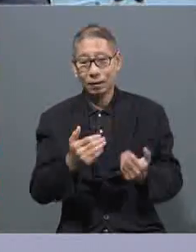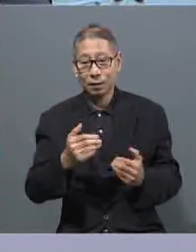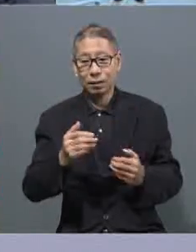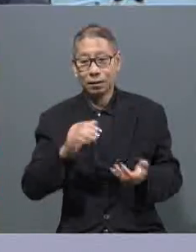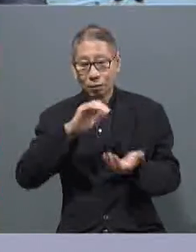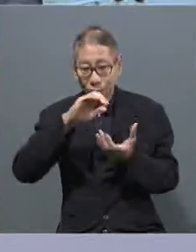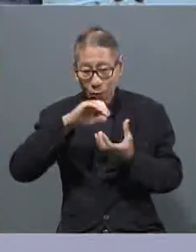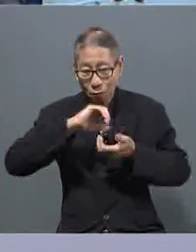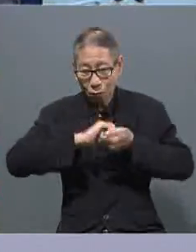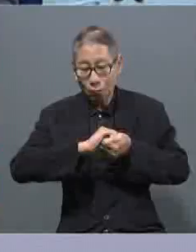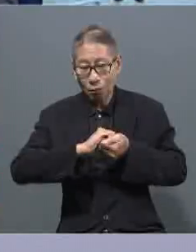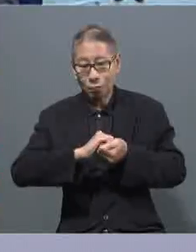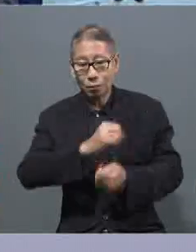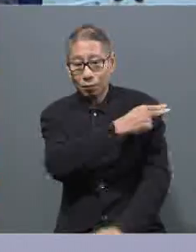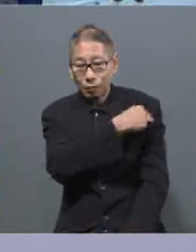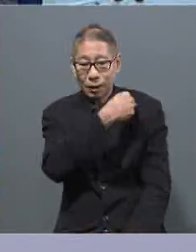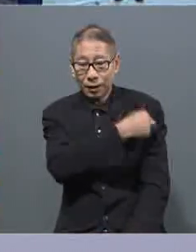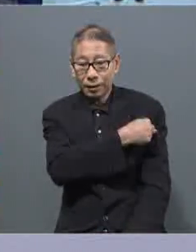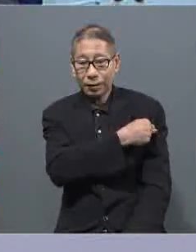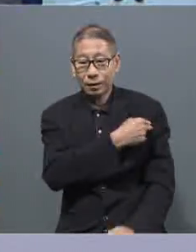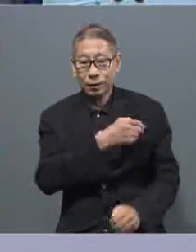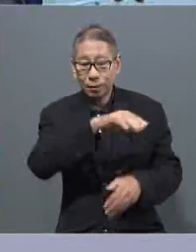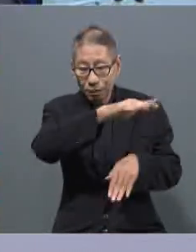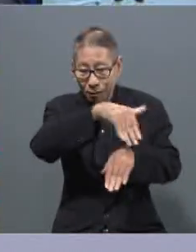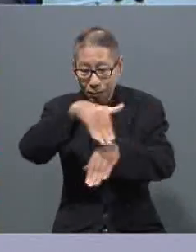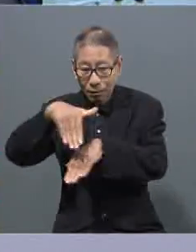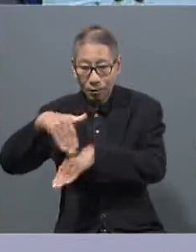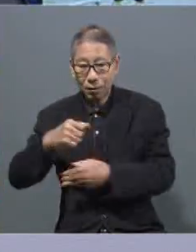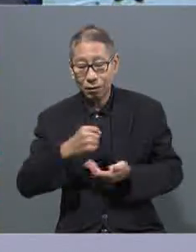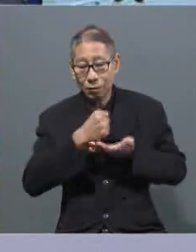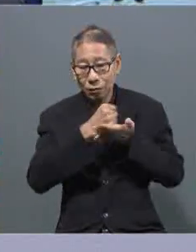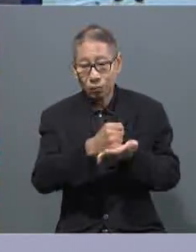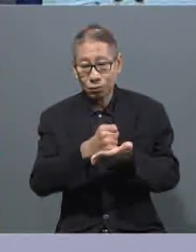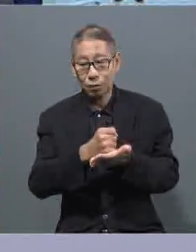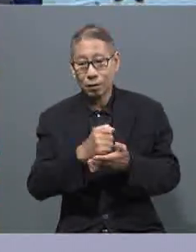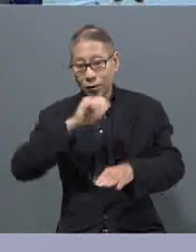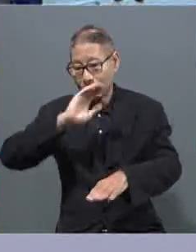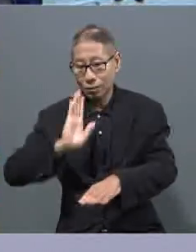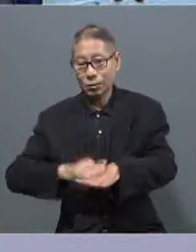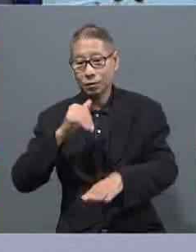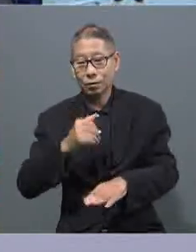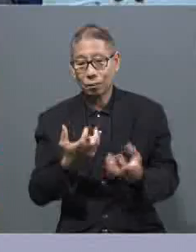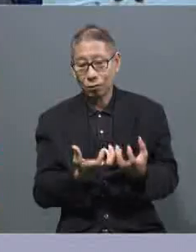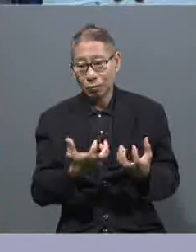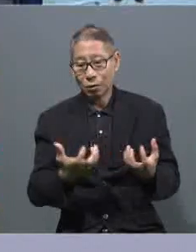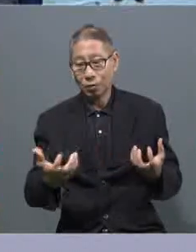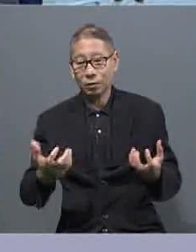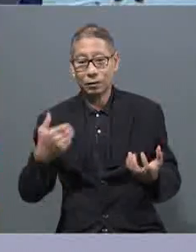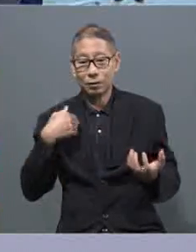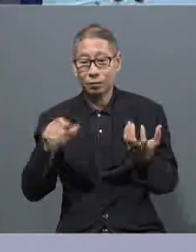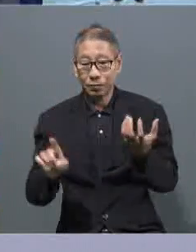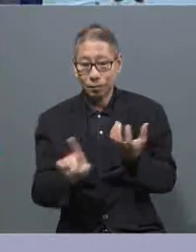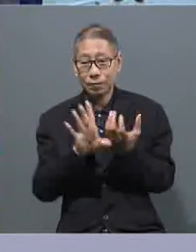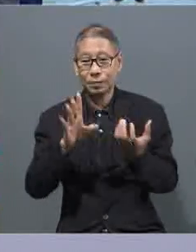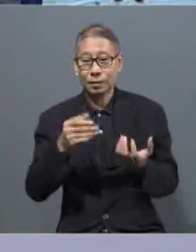แพทย์จากกระทรวงสาธารณสุขมีการระดมทีมเมิร์ทนะครับที่ทั้งผู้เชี่ยวชาญและก็อุปกรณ์ที่มีศักยภา